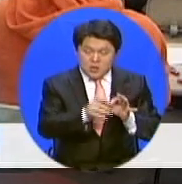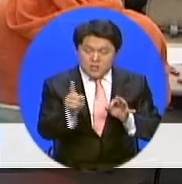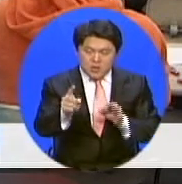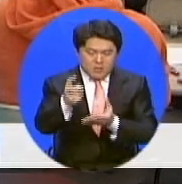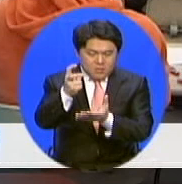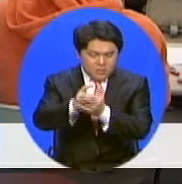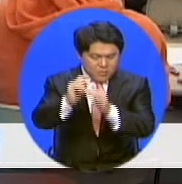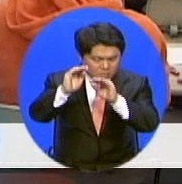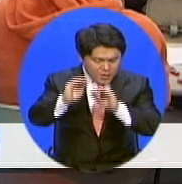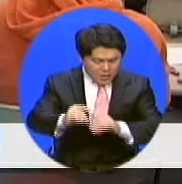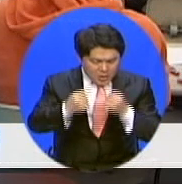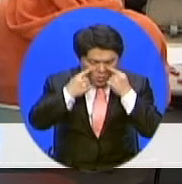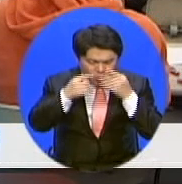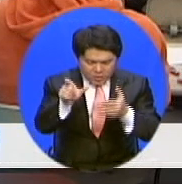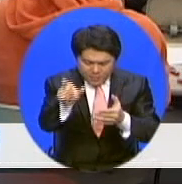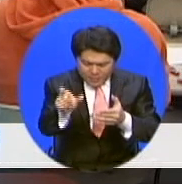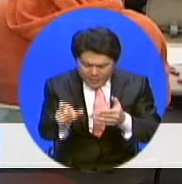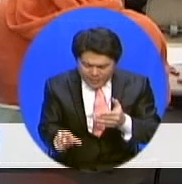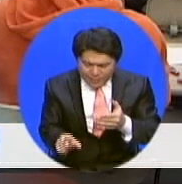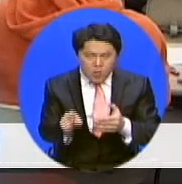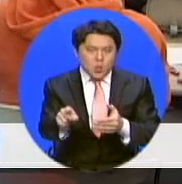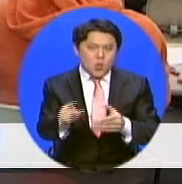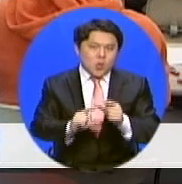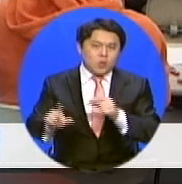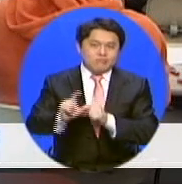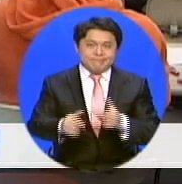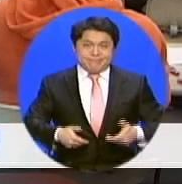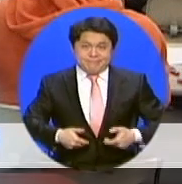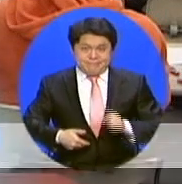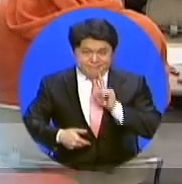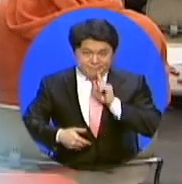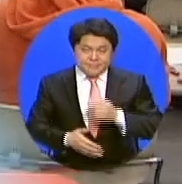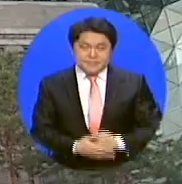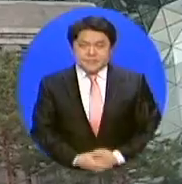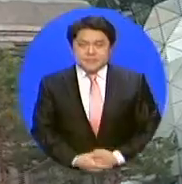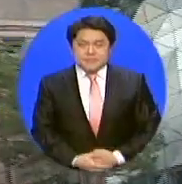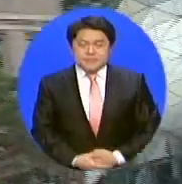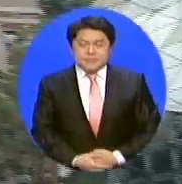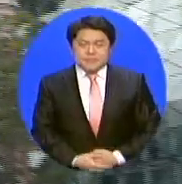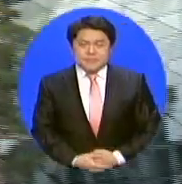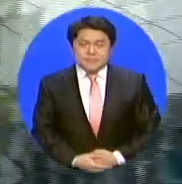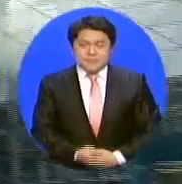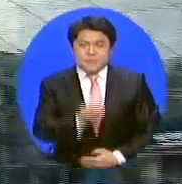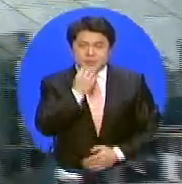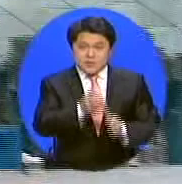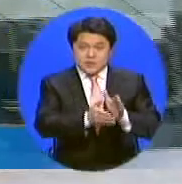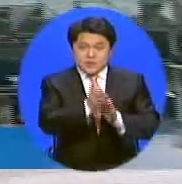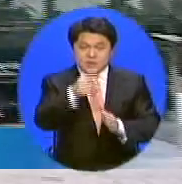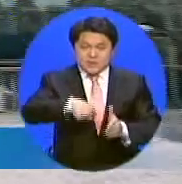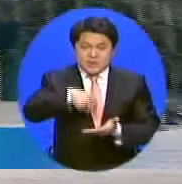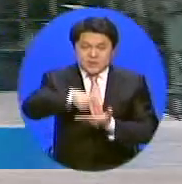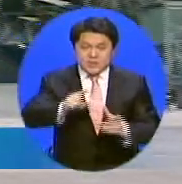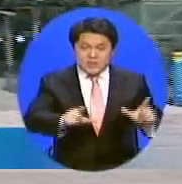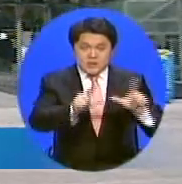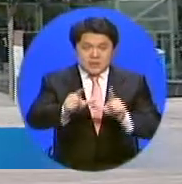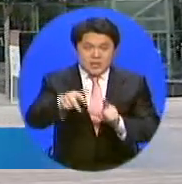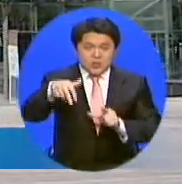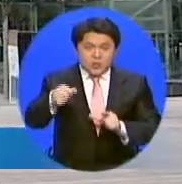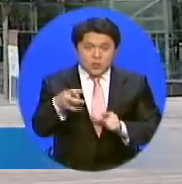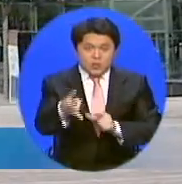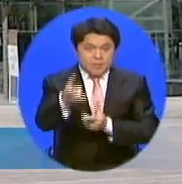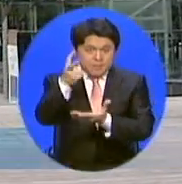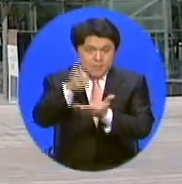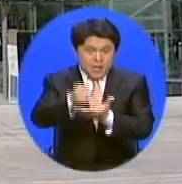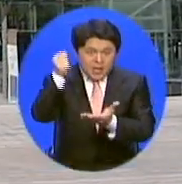조례안의 명확한 입장 등의 구체적인 내용이 필요하다고 주장했습니다. 서울시 자립생활 조례안이 서울시의회 통과를